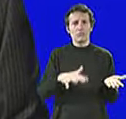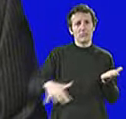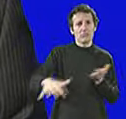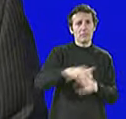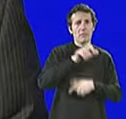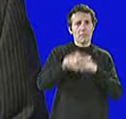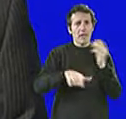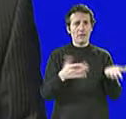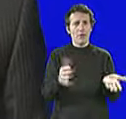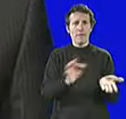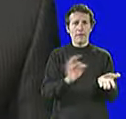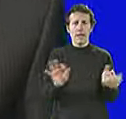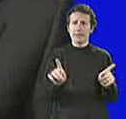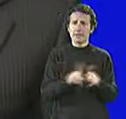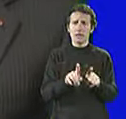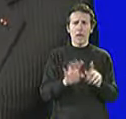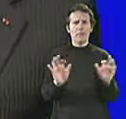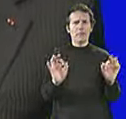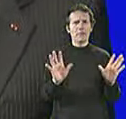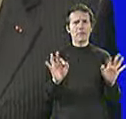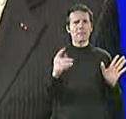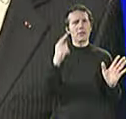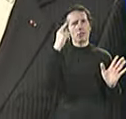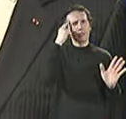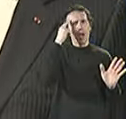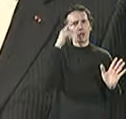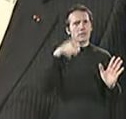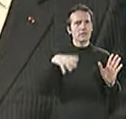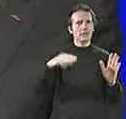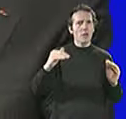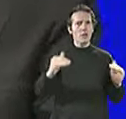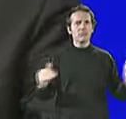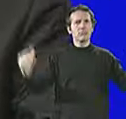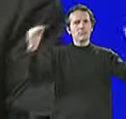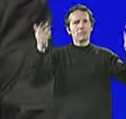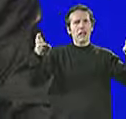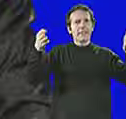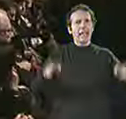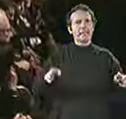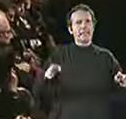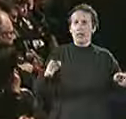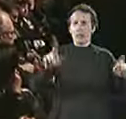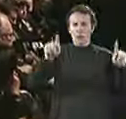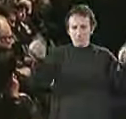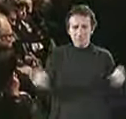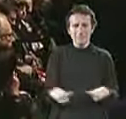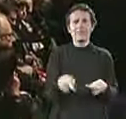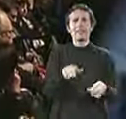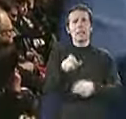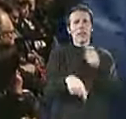l'impression que tout se décide en dehors d'elle. Je veux lui rendre la parole. C'est pour